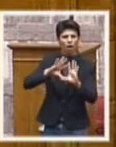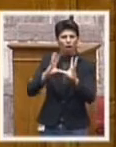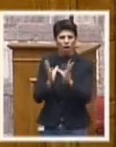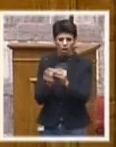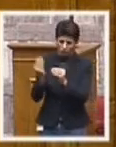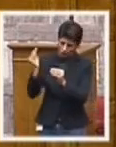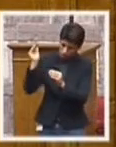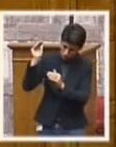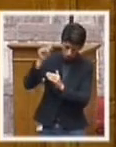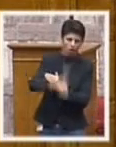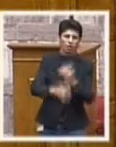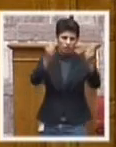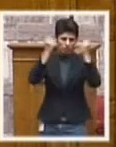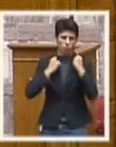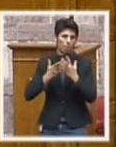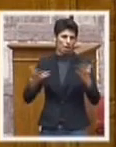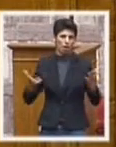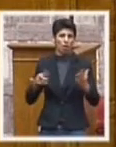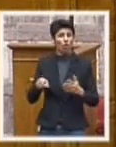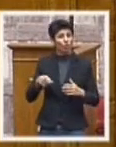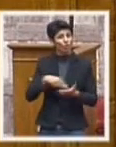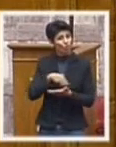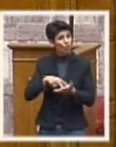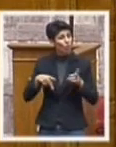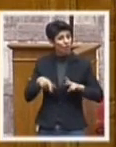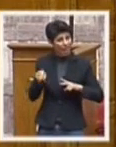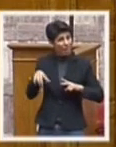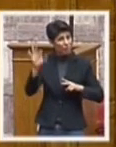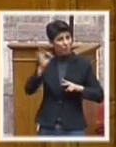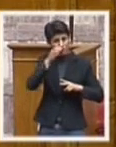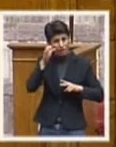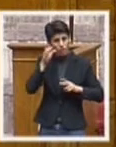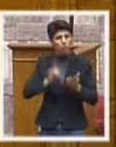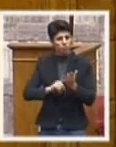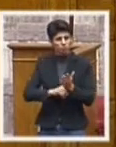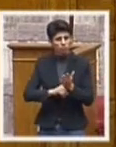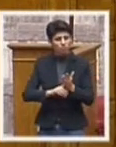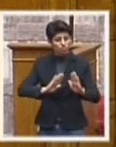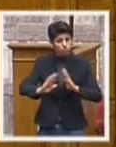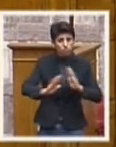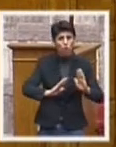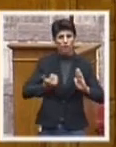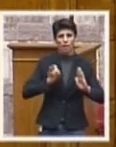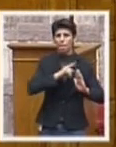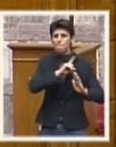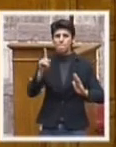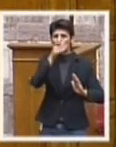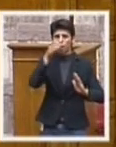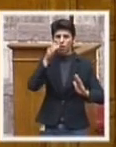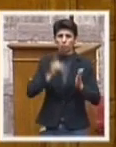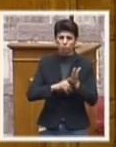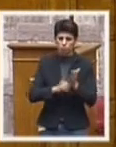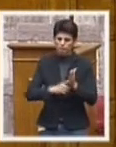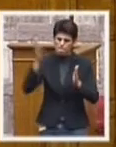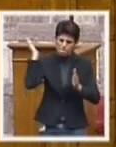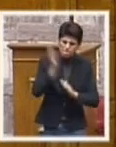είναι μακριά. Ο ρόλος της πολιτείας σε αυτή την περίπτωση είναι να αποτρέψει τους νέους από το να κάνουν χρήση τέτοιων ουσιών, καταπολεμώντας το πρόβλημα στη ρίζα